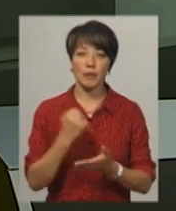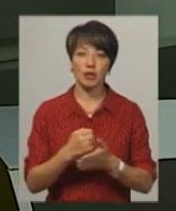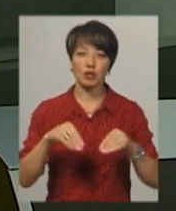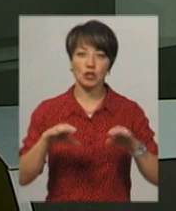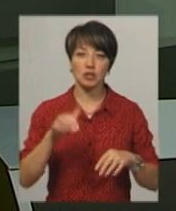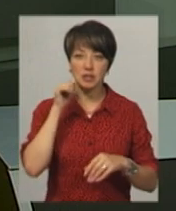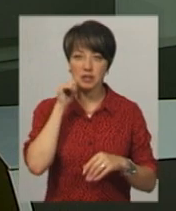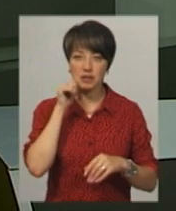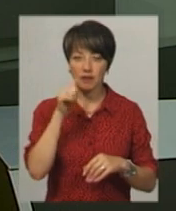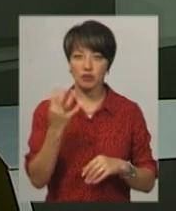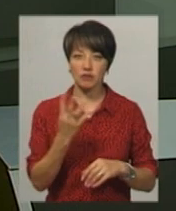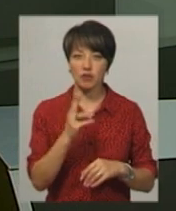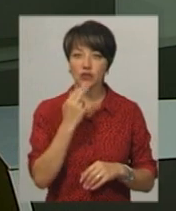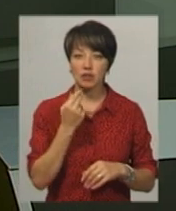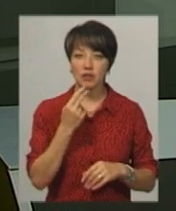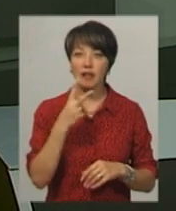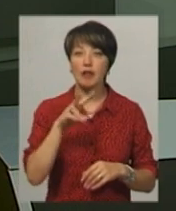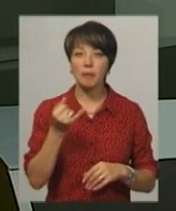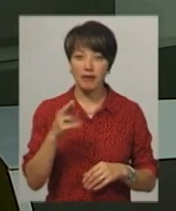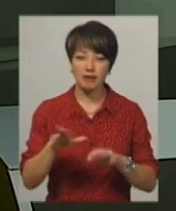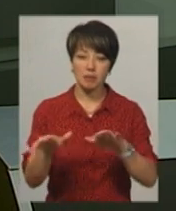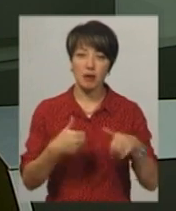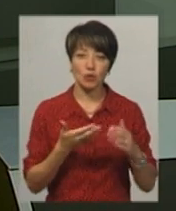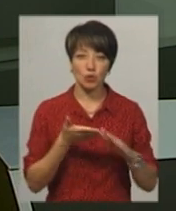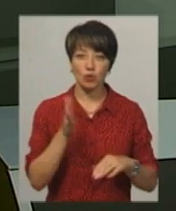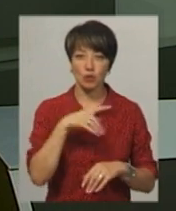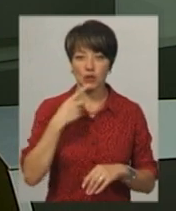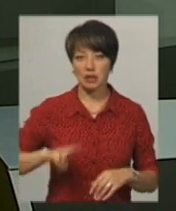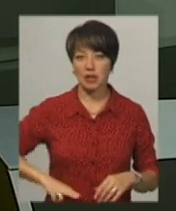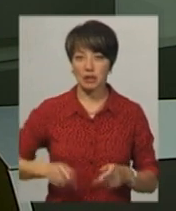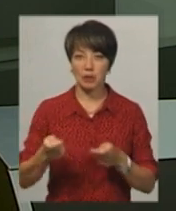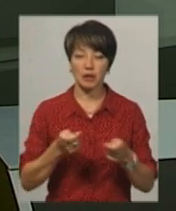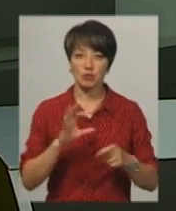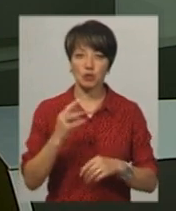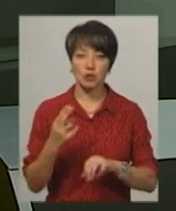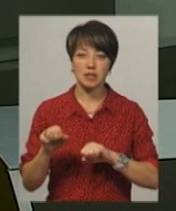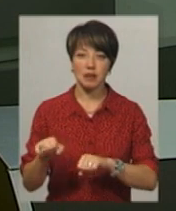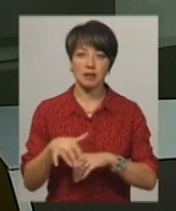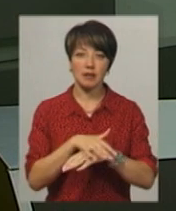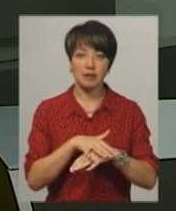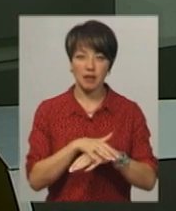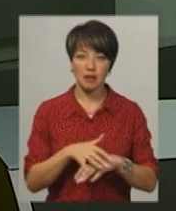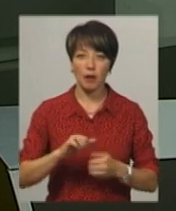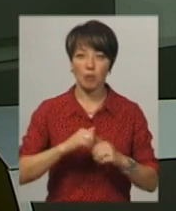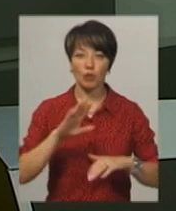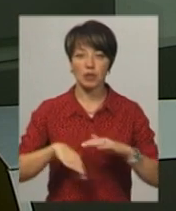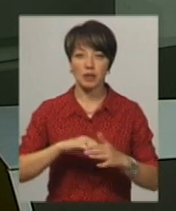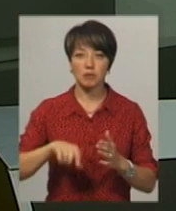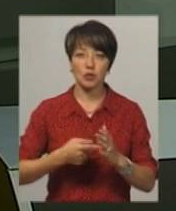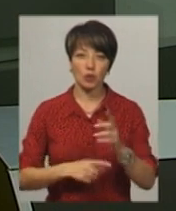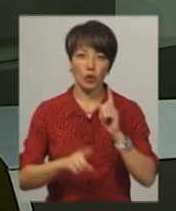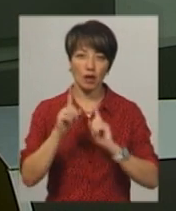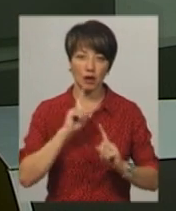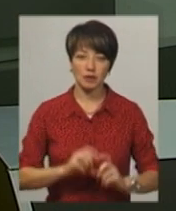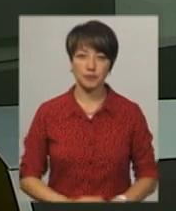рішення завтра, з 4 червня, забрати дітей з табору додому, говорить директорка Департаменту соціального захисту населення Кам'янець-Подільської